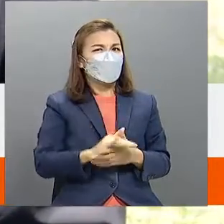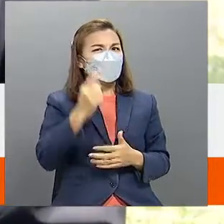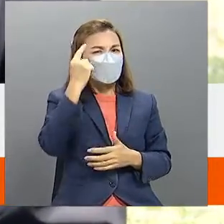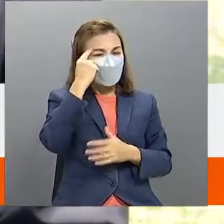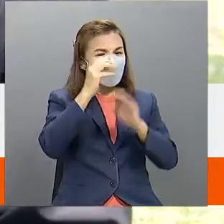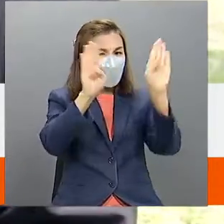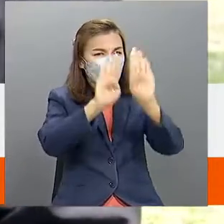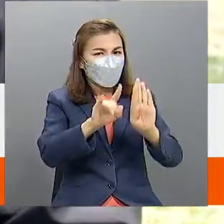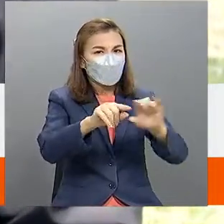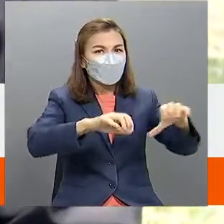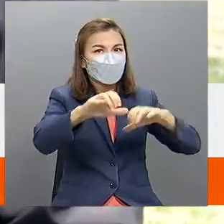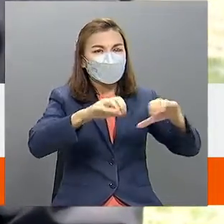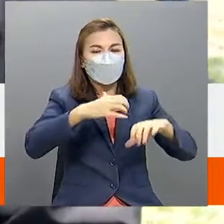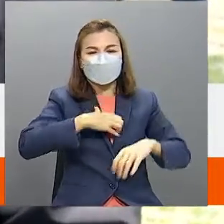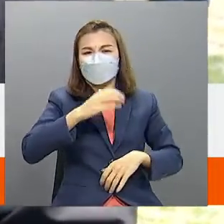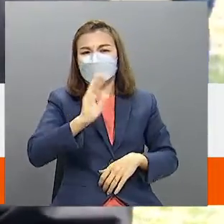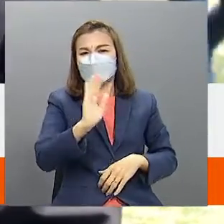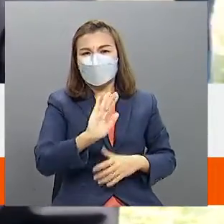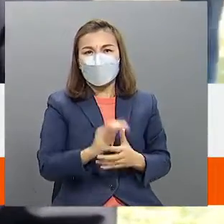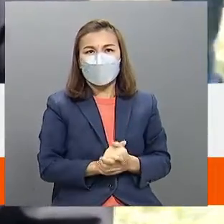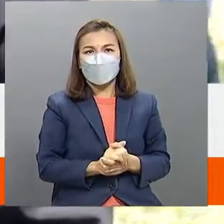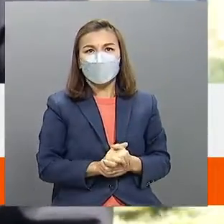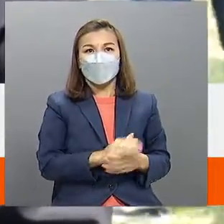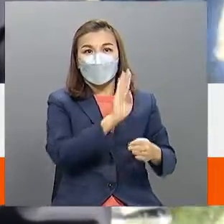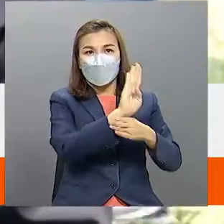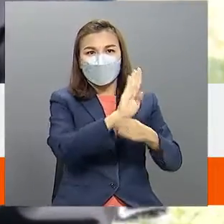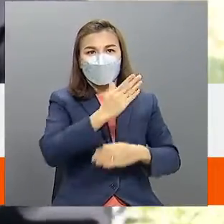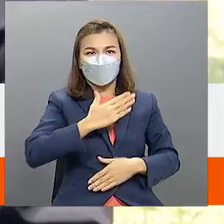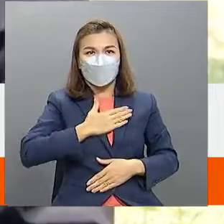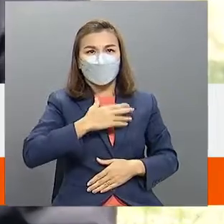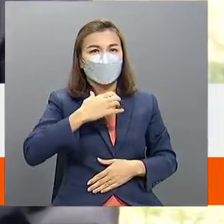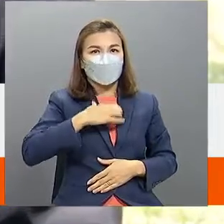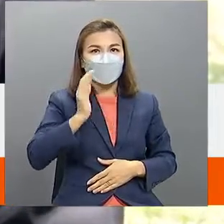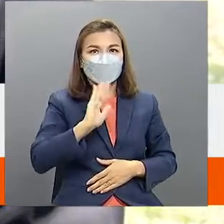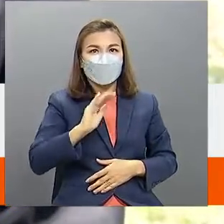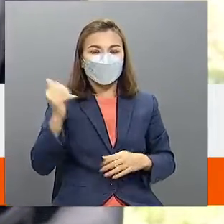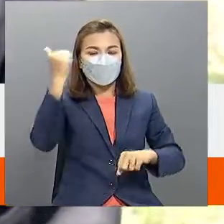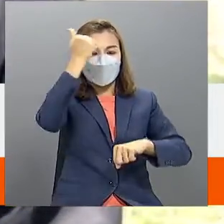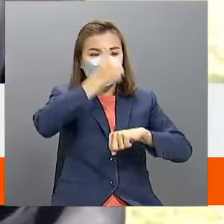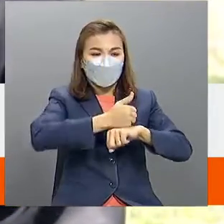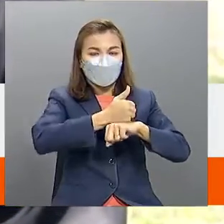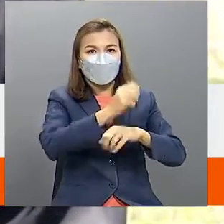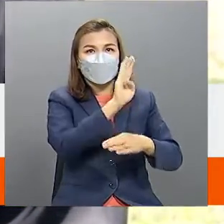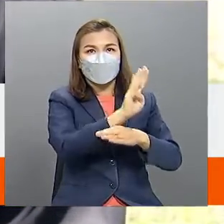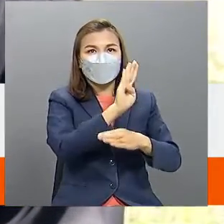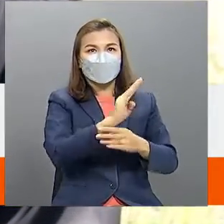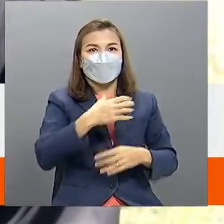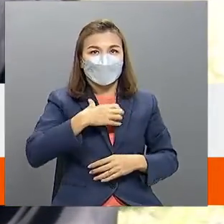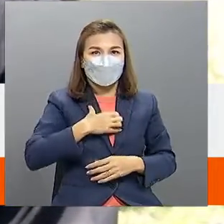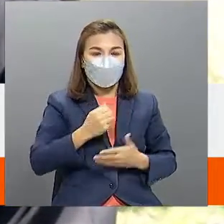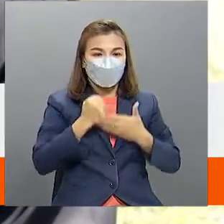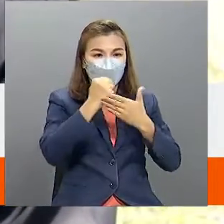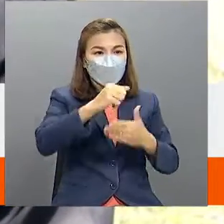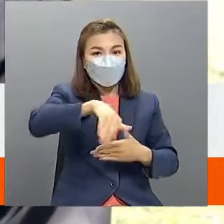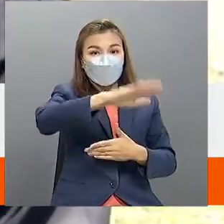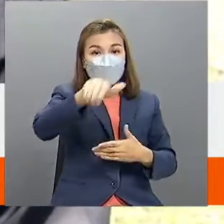มไม่อยากให้เกิดขึ้นในบริษัทผมอีกแล้วนะฮะในฐานะผมเป็นผู้บริหารบริษัทจริงๆแล้วผมไม่อยากทำให้ทุกคนเป็นไปตามถูกต้องตามก